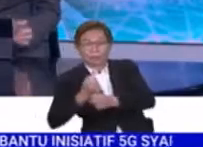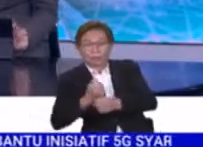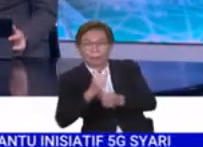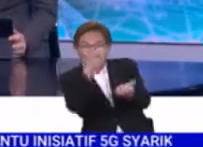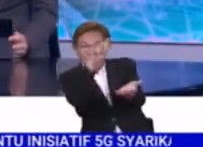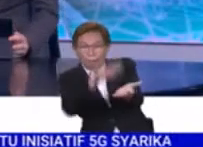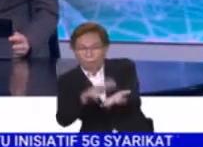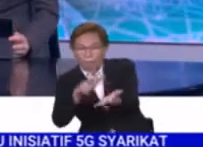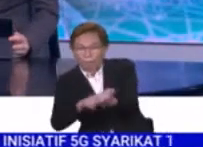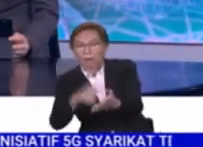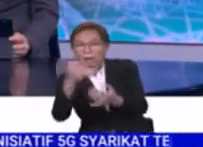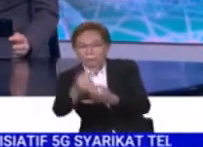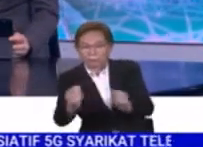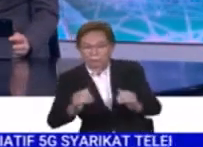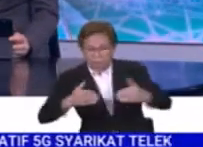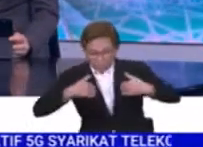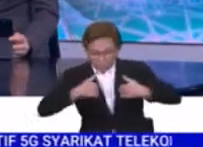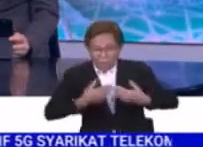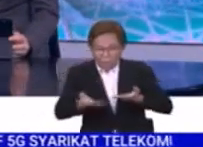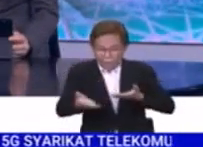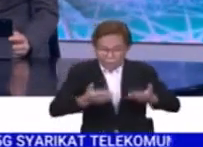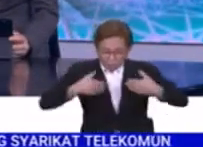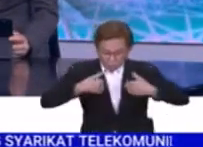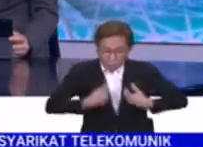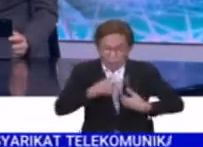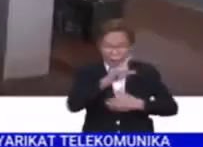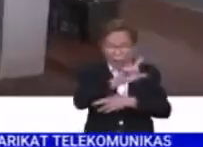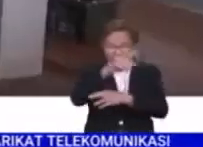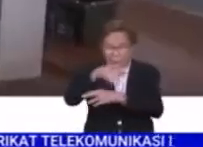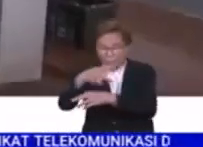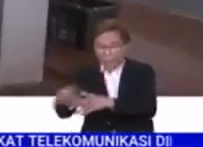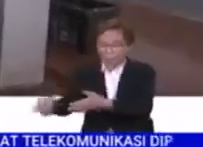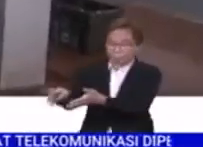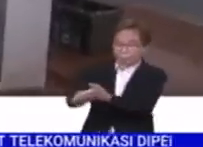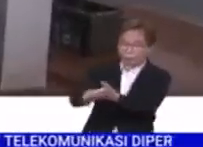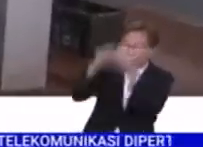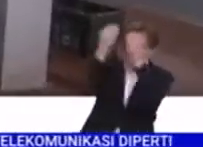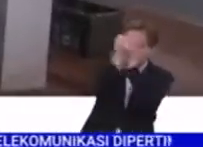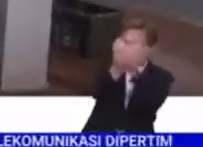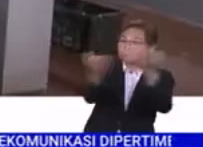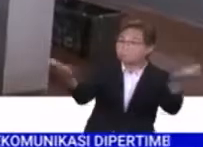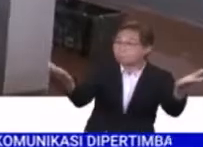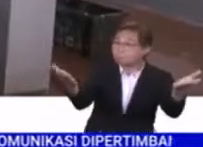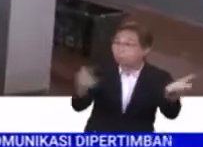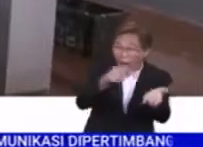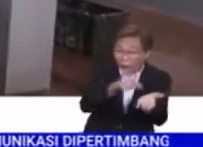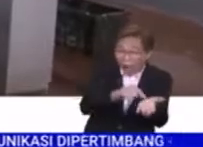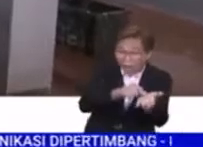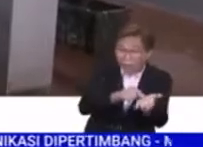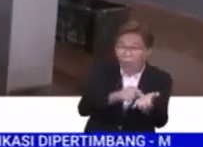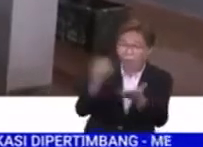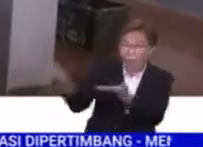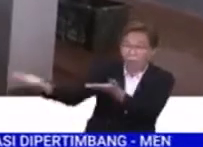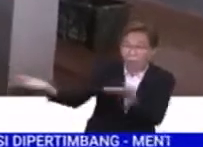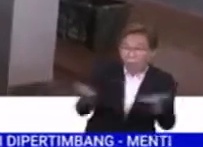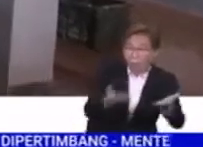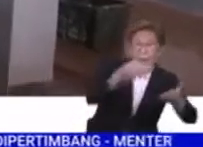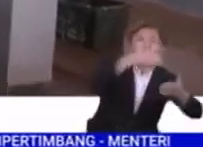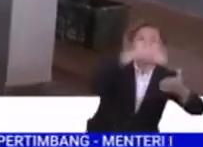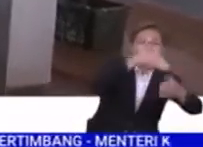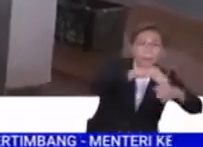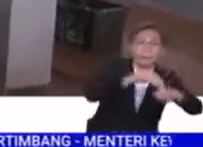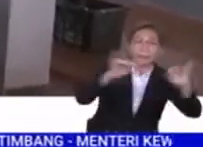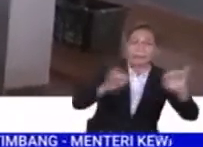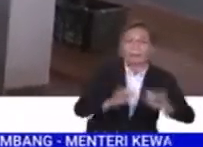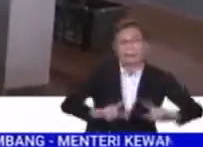pengesahan jabatan perkhidmatan veterin LPP menerusi satu kenyataan turut memaklumkan bekalan seterusnya akan dibawa masuk isnin ini